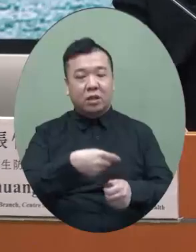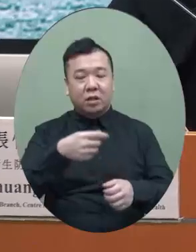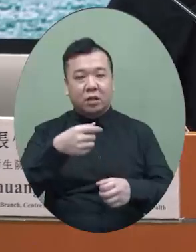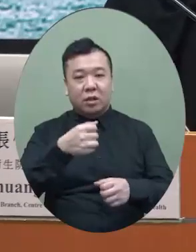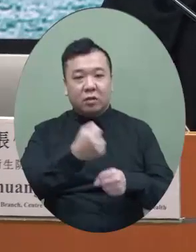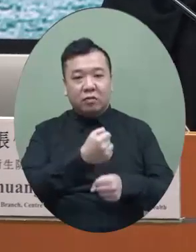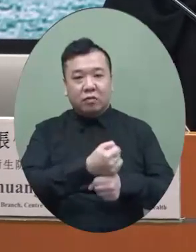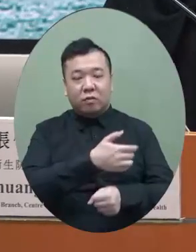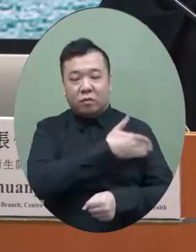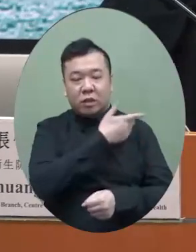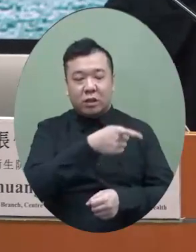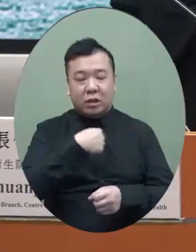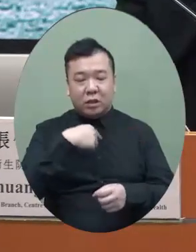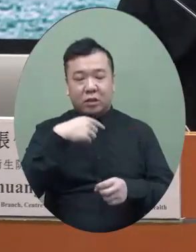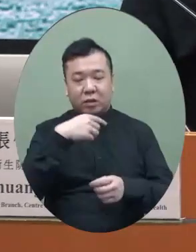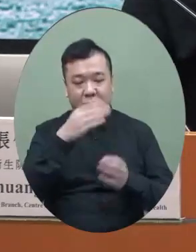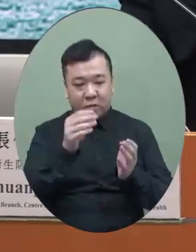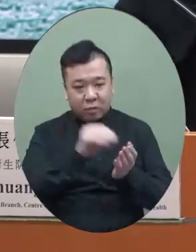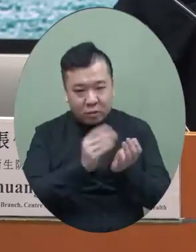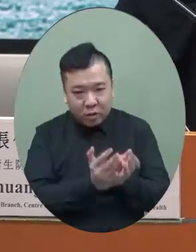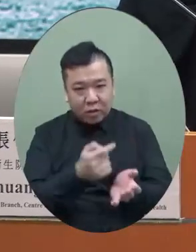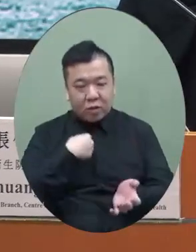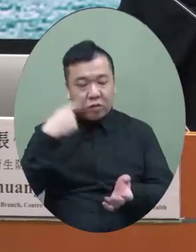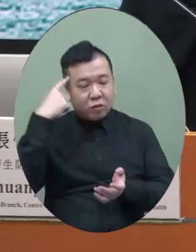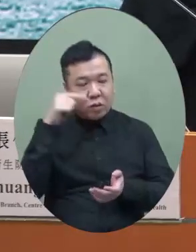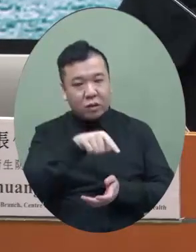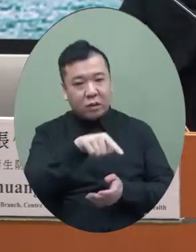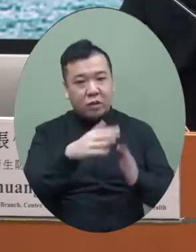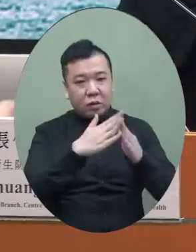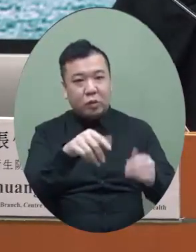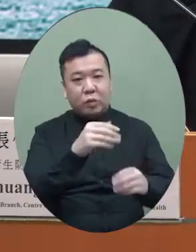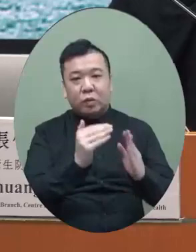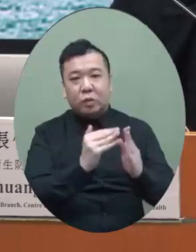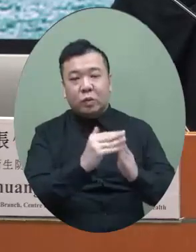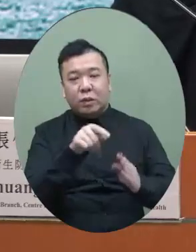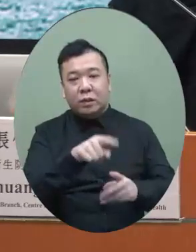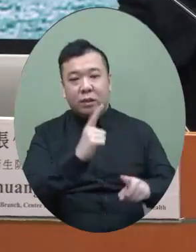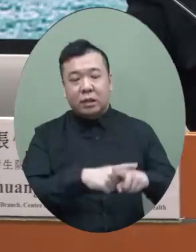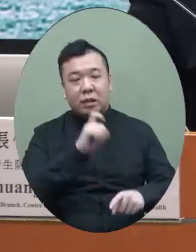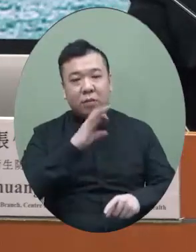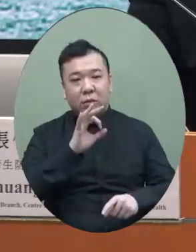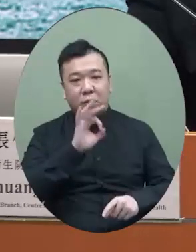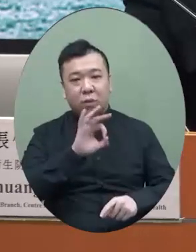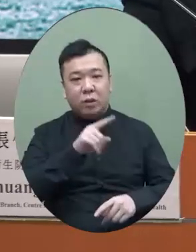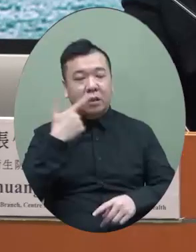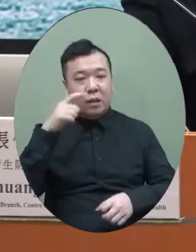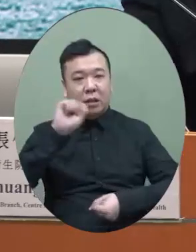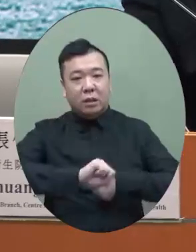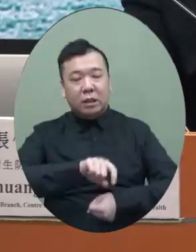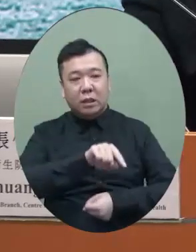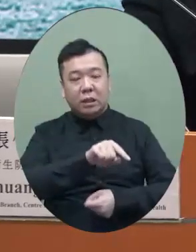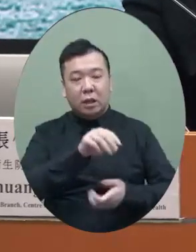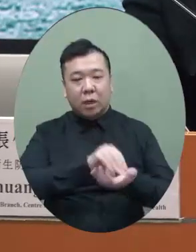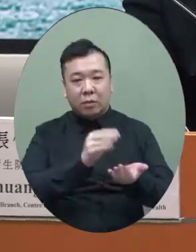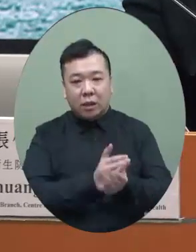咁兩個院友就需要隔離咁。想知道呢一間宿舍佢哋嘅有冇一啲新增嘅初步確診